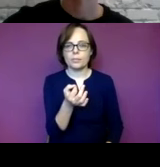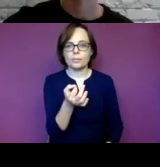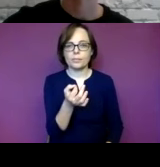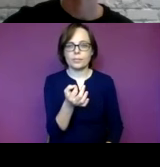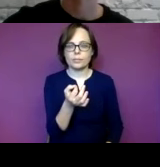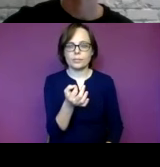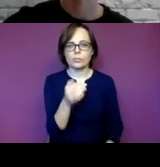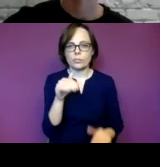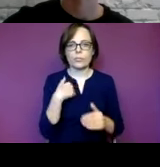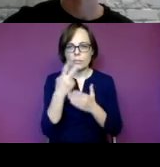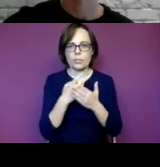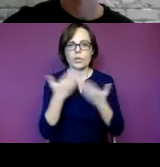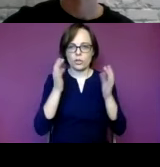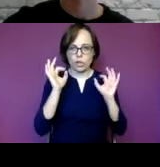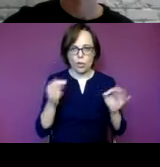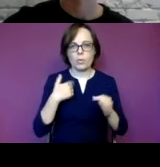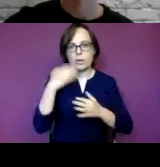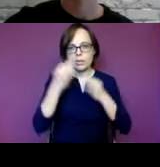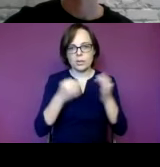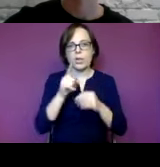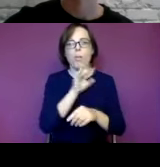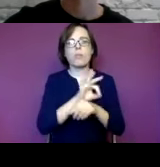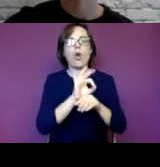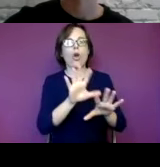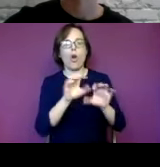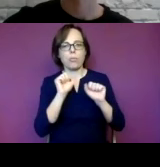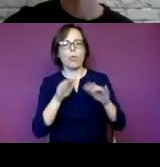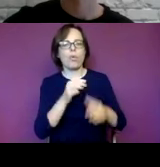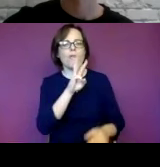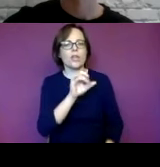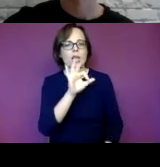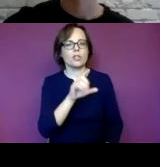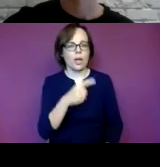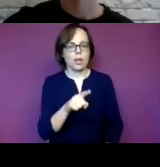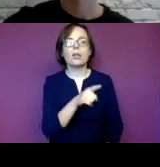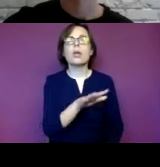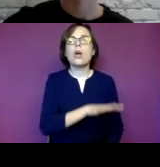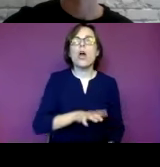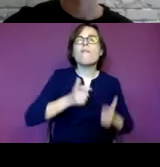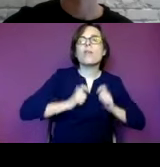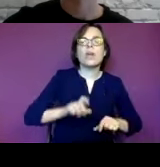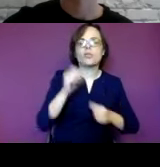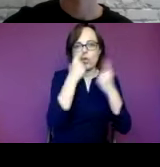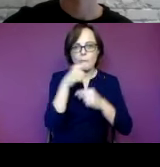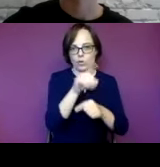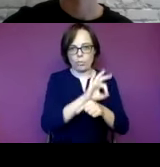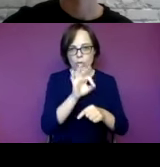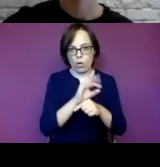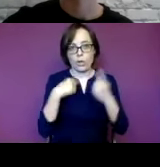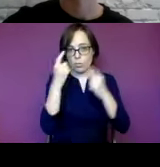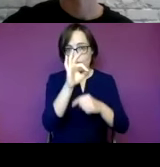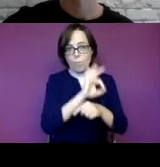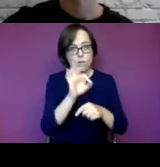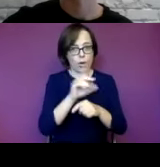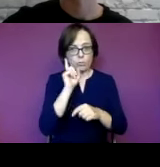Może przeczytam. Dzień dobry, zastanawiam się nad odbiorem tego projektu, czyli Wieślandu wśród mieszkańców obszarów wiejskich. Myślę, że projekt miałby potencjał rewolucyjny, gdyby